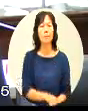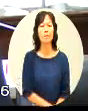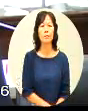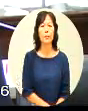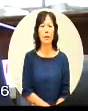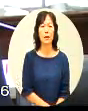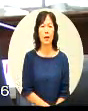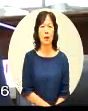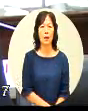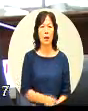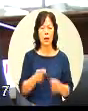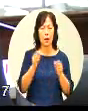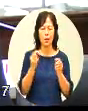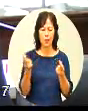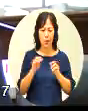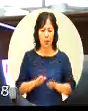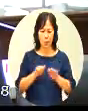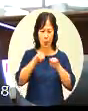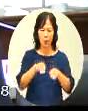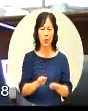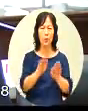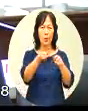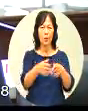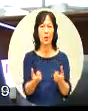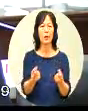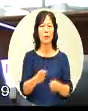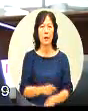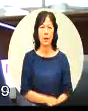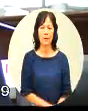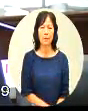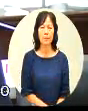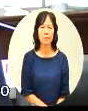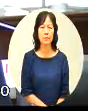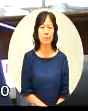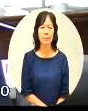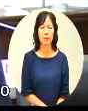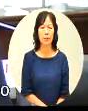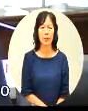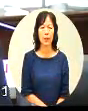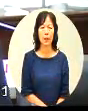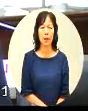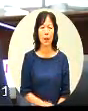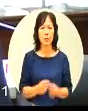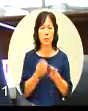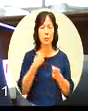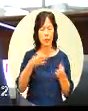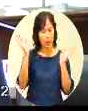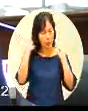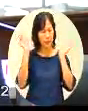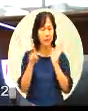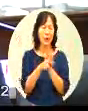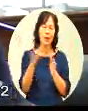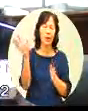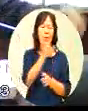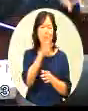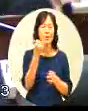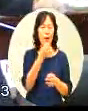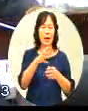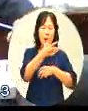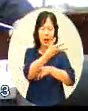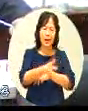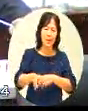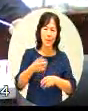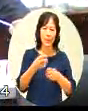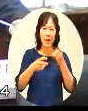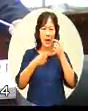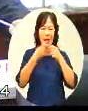个路就像一个海波浪一样，这个海浪一样。那其实这个就像我们以前小时候唱的那一条白浪滔滔我不怕，